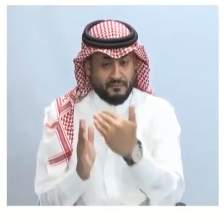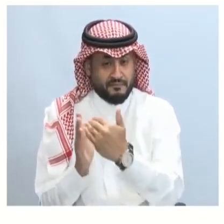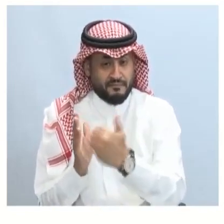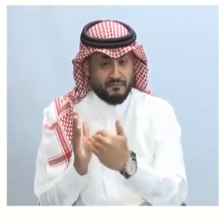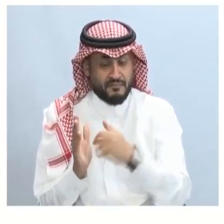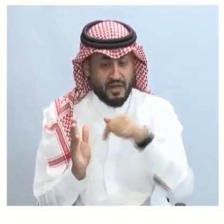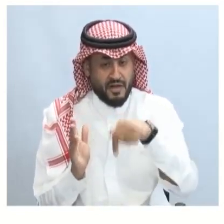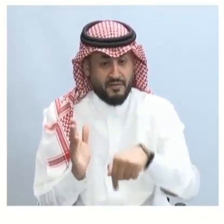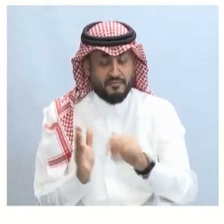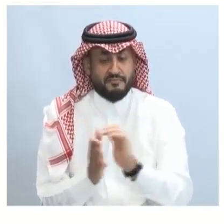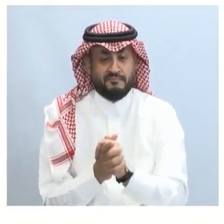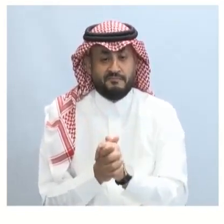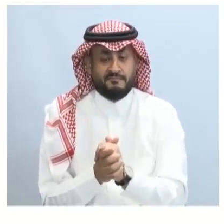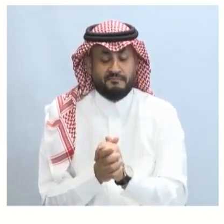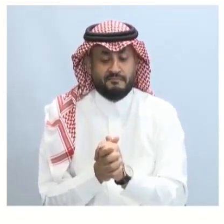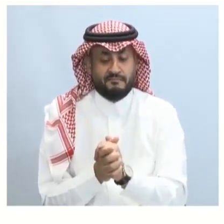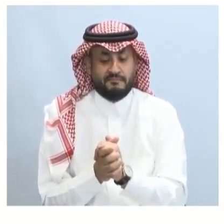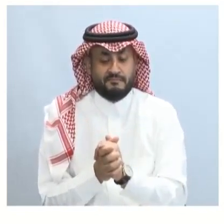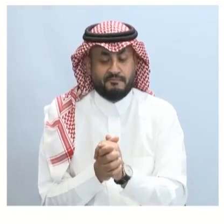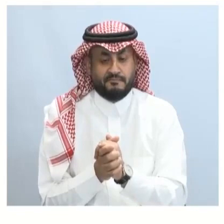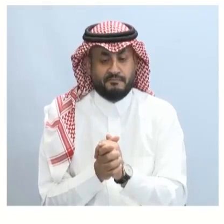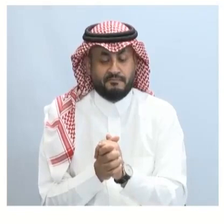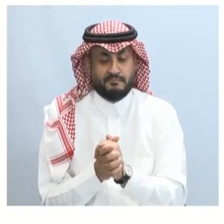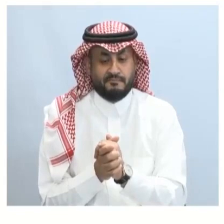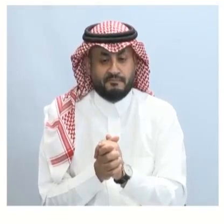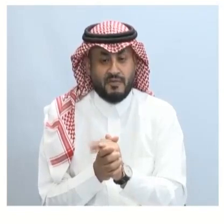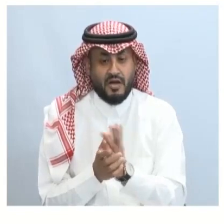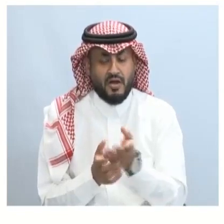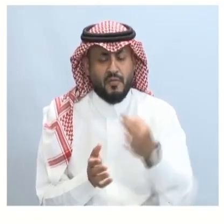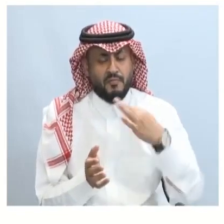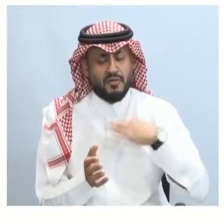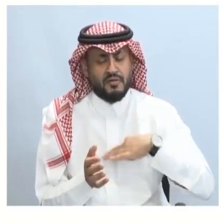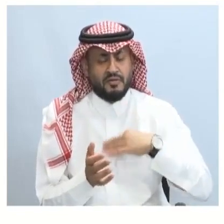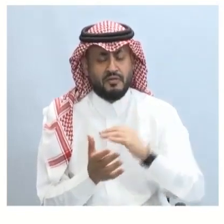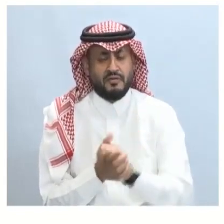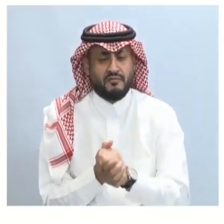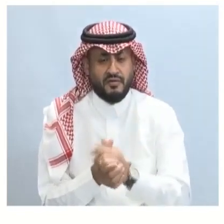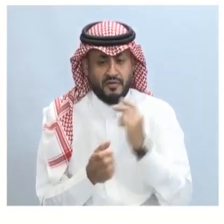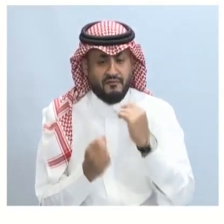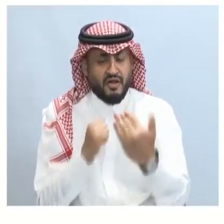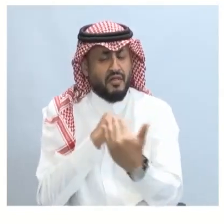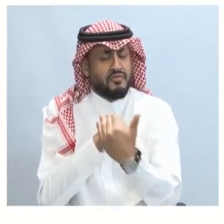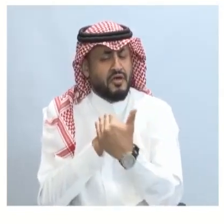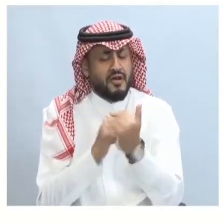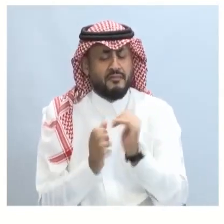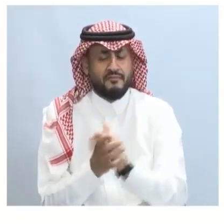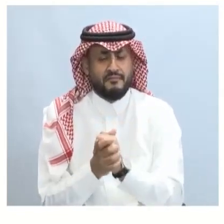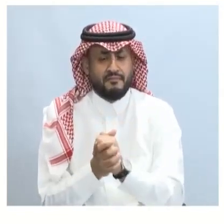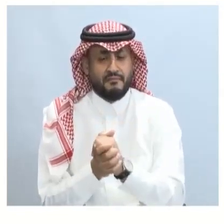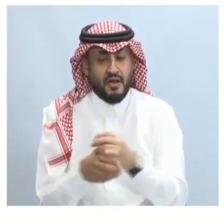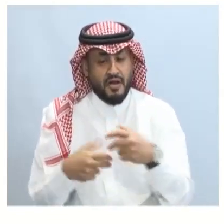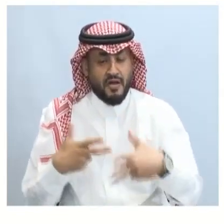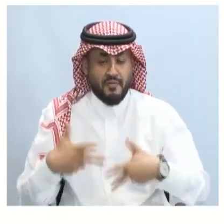درسنا لهذا اليوم التي باذن الله تعالى سنستفيد منها ونتعلم ونستمتع